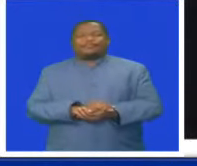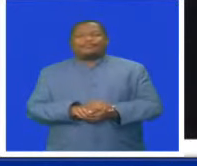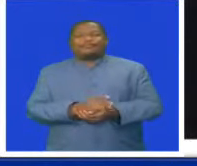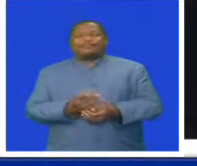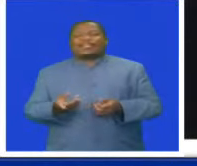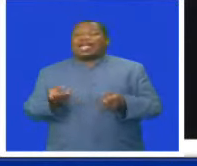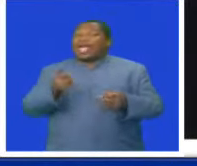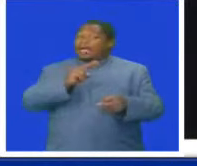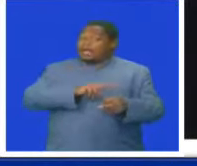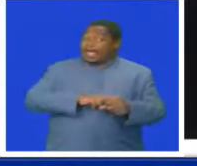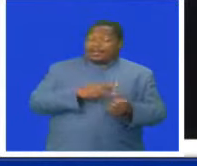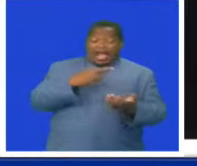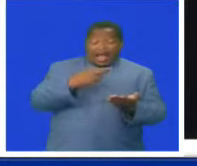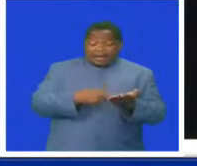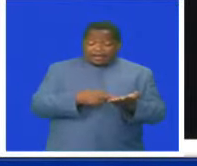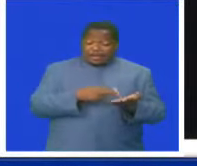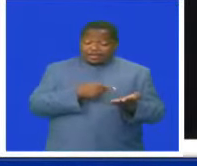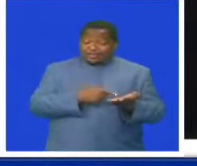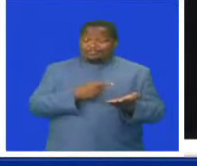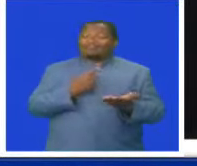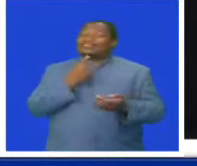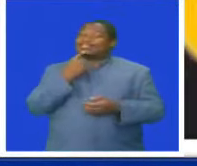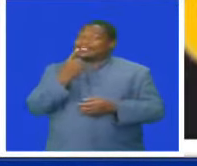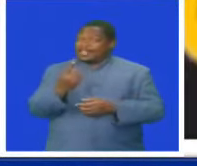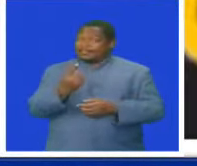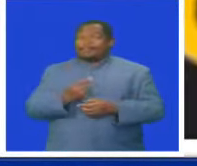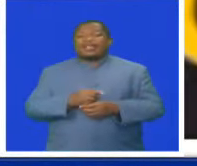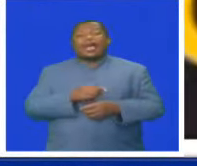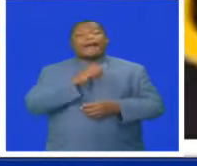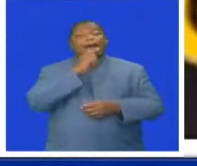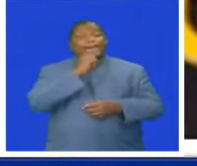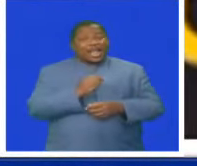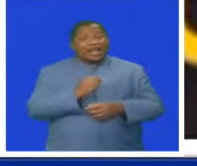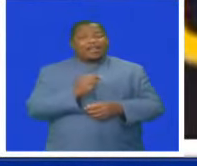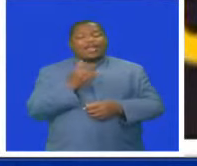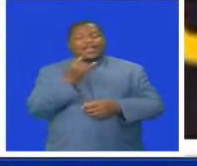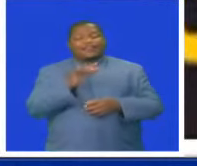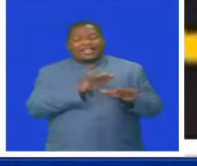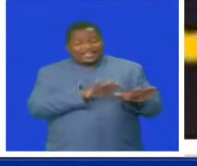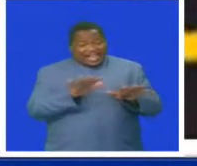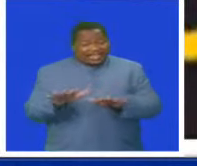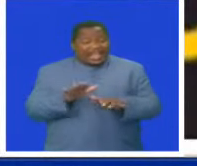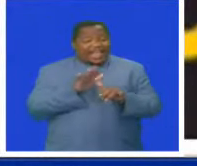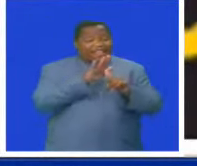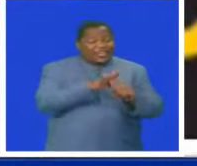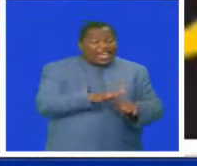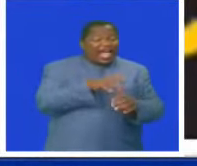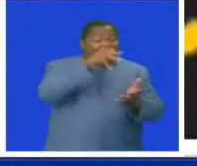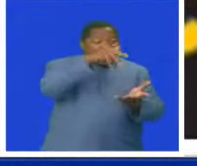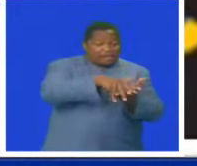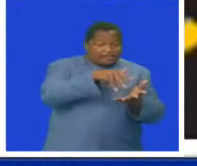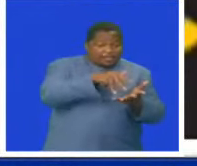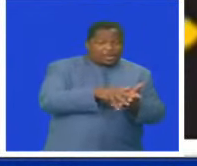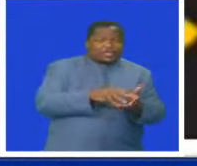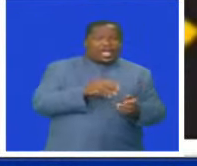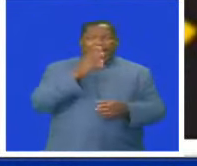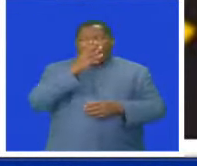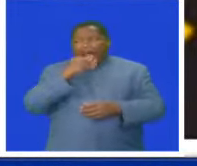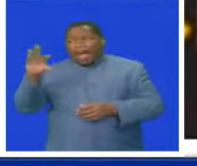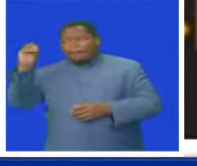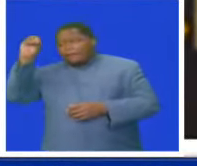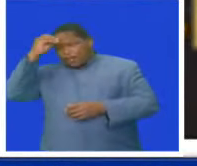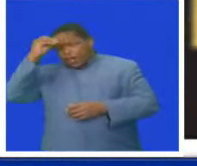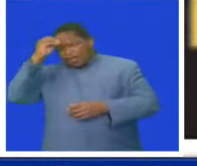bayesaba kubika kuhlukubeteka ngoba nasemaphoyiseni uma bayobika basabukwa ngalelo liso. Lokunconywe sive ukuthi